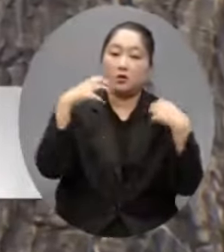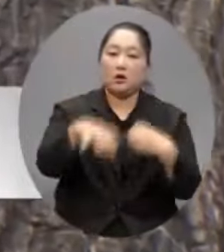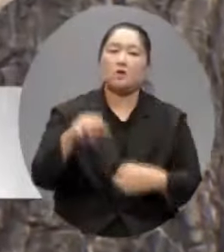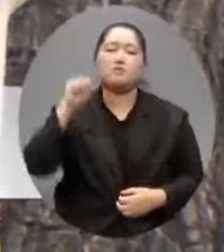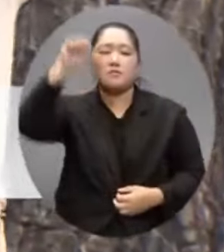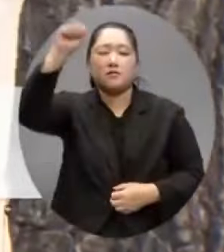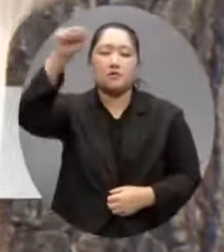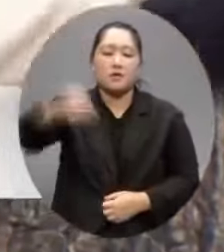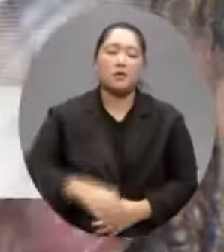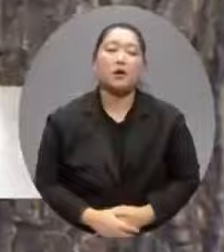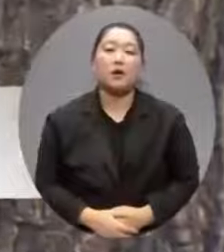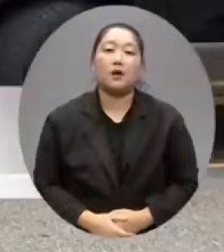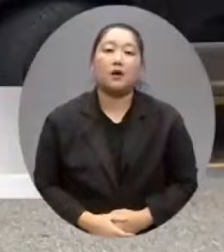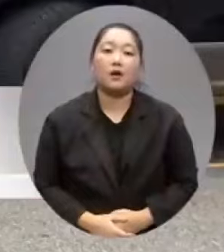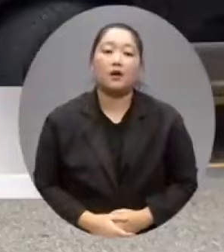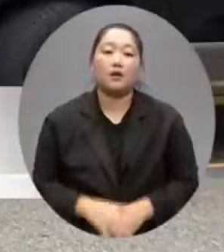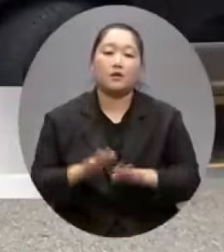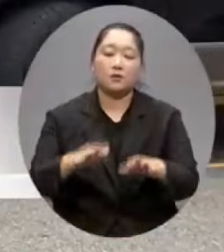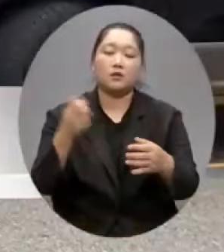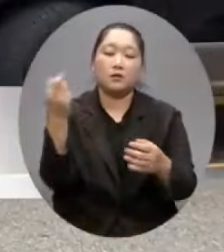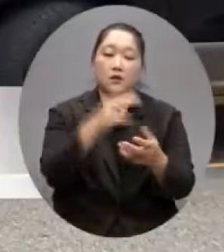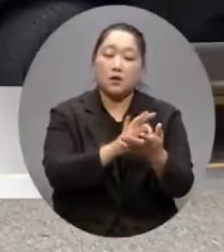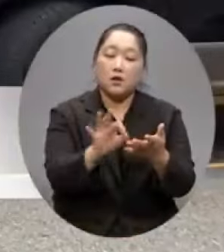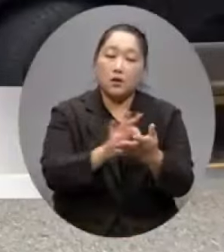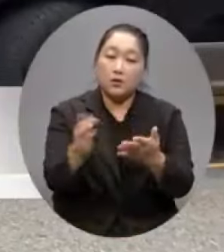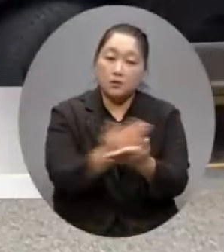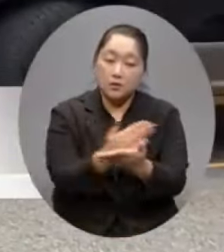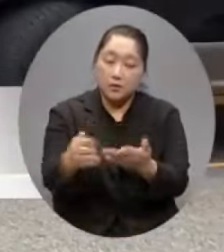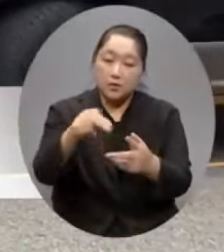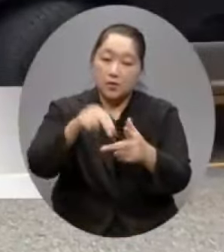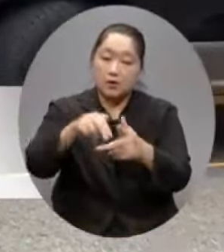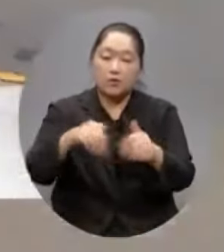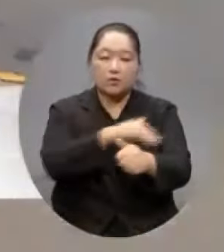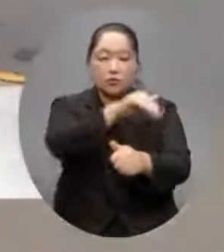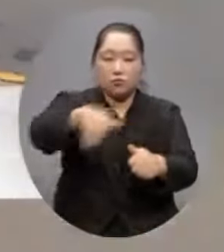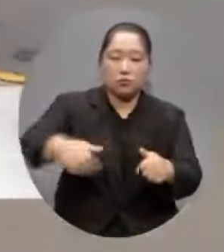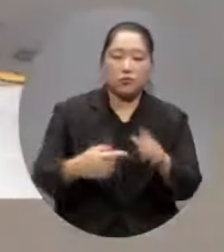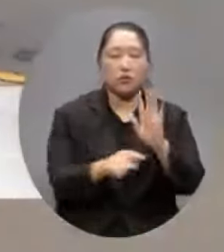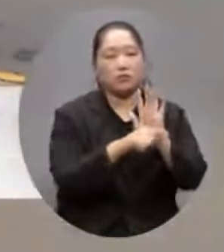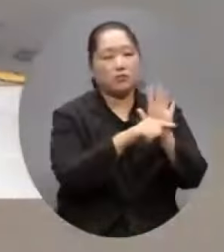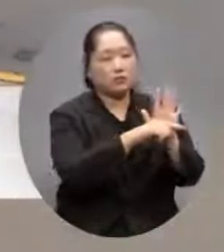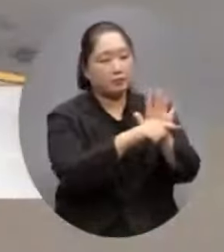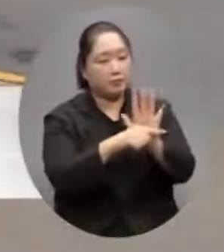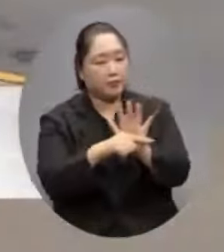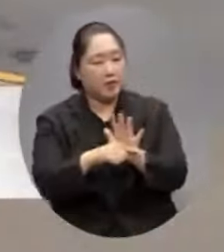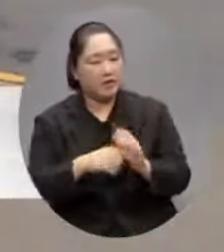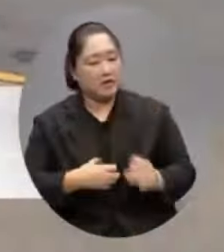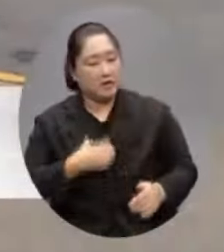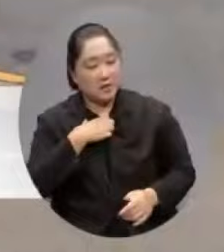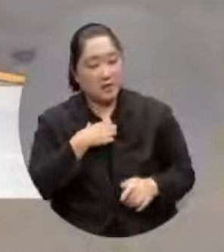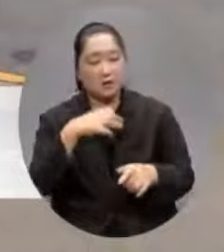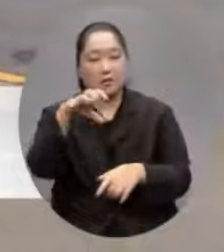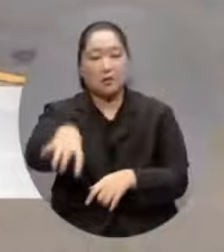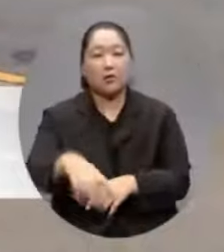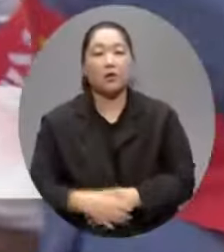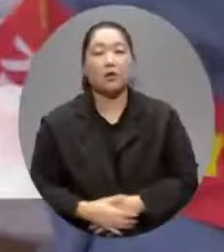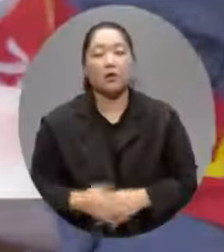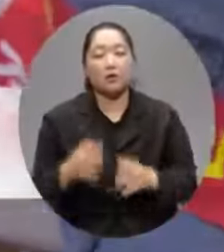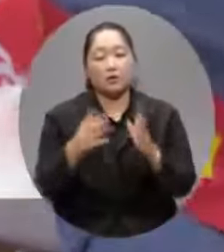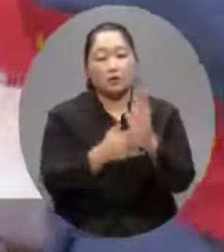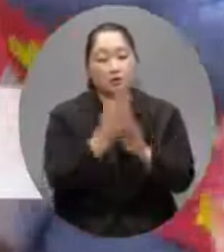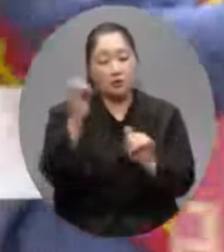열었습니다. 이들은 재활용 선별센터는 주변에 부정적인 영향을 주는 혐오시설로 주민